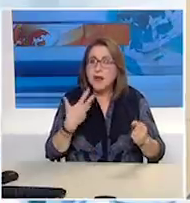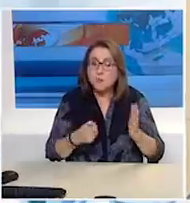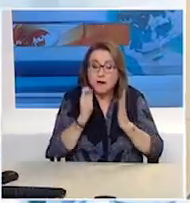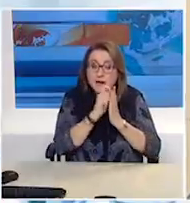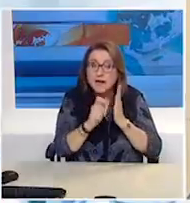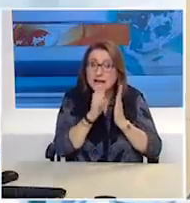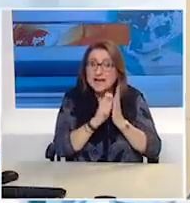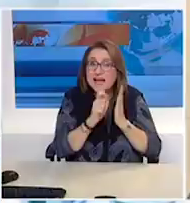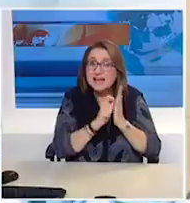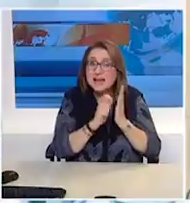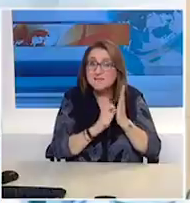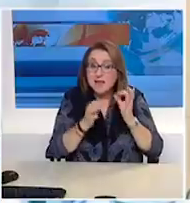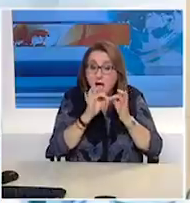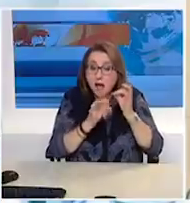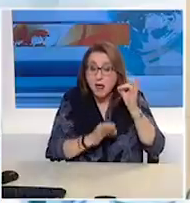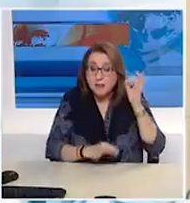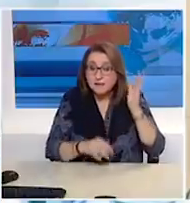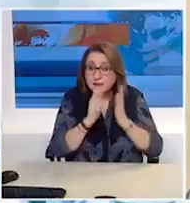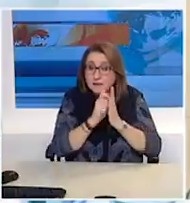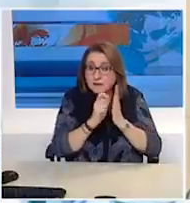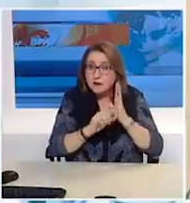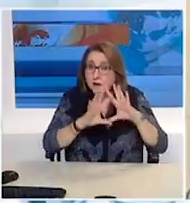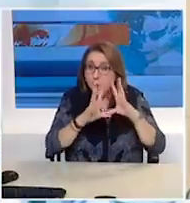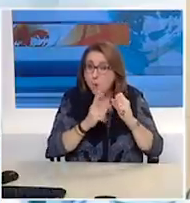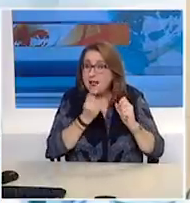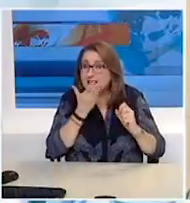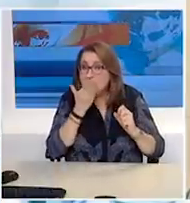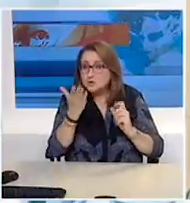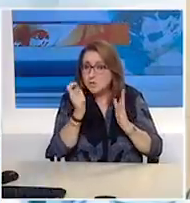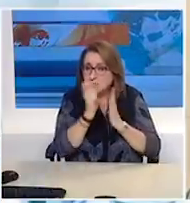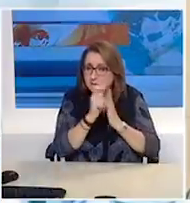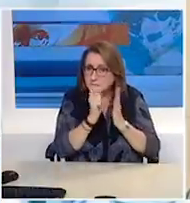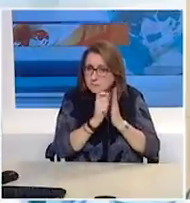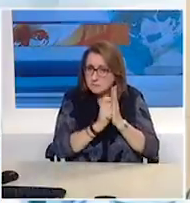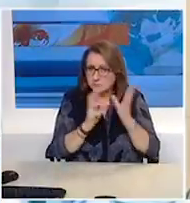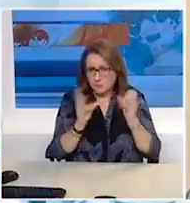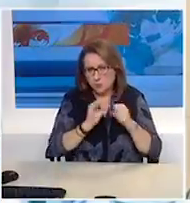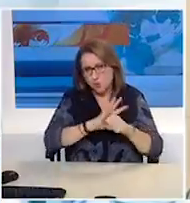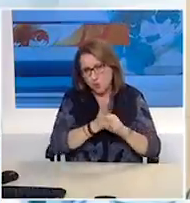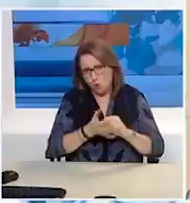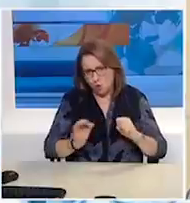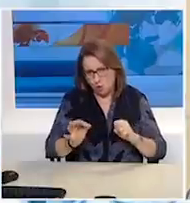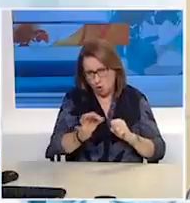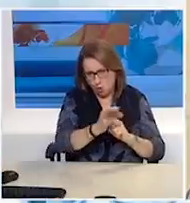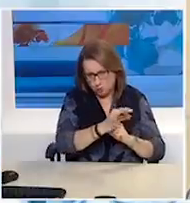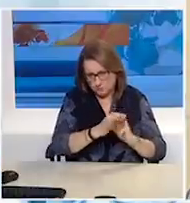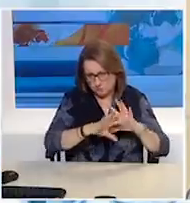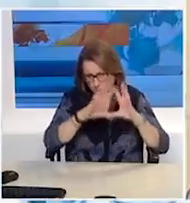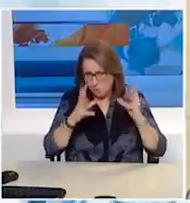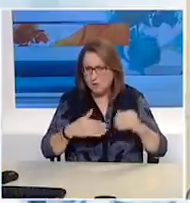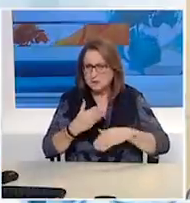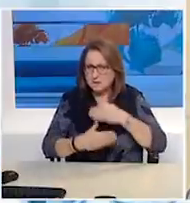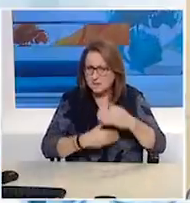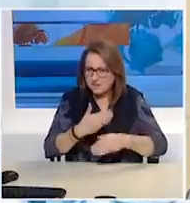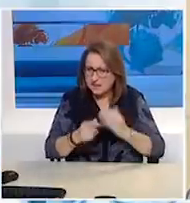καταγραφή σε ό,τι αφορά τις δαπάνες οι οποίες γίνονται στο πλαίσιο του κορονοϊού και οποιοσδήποτε άλλες διαδικασίες